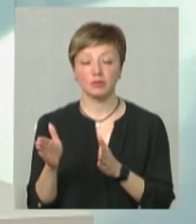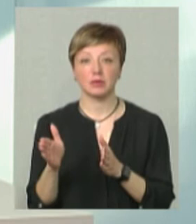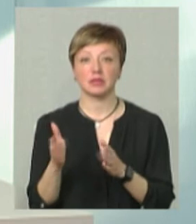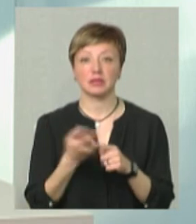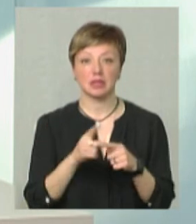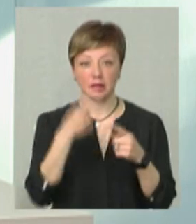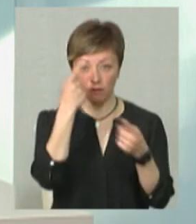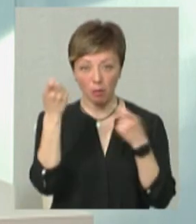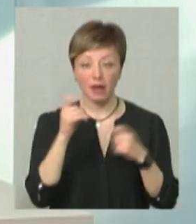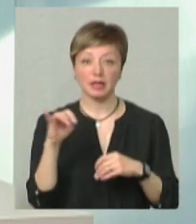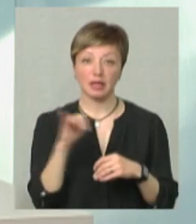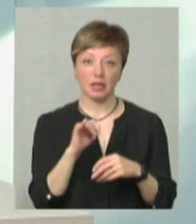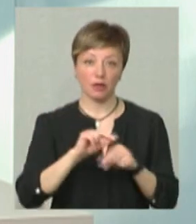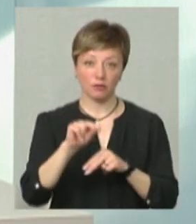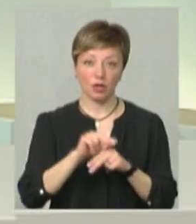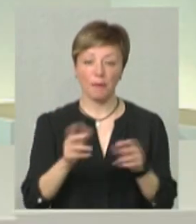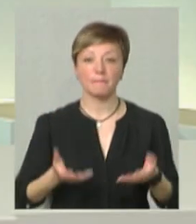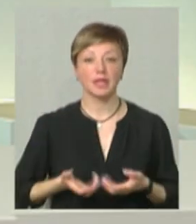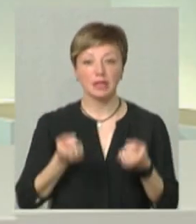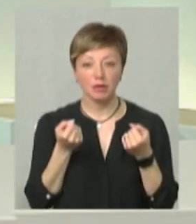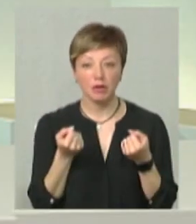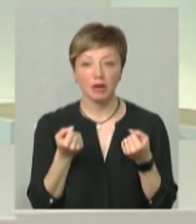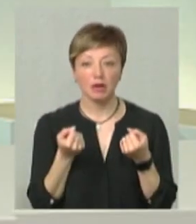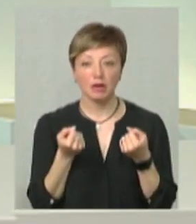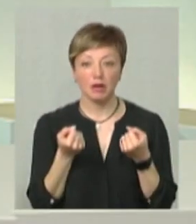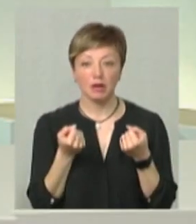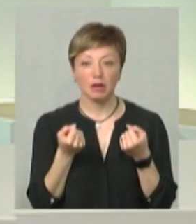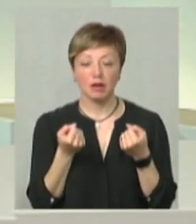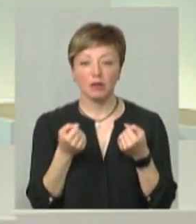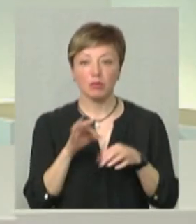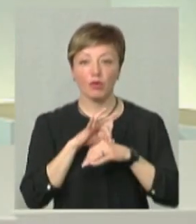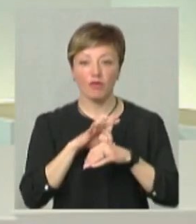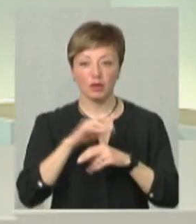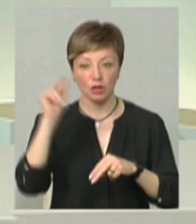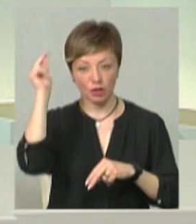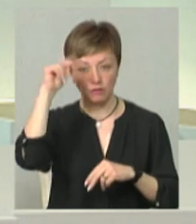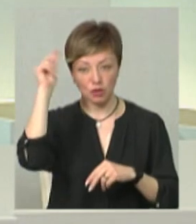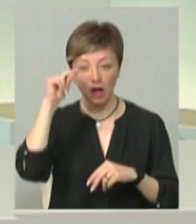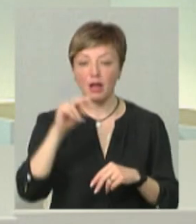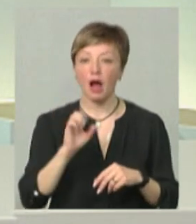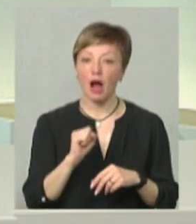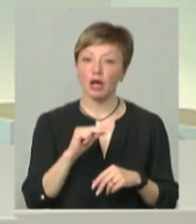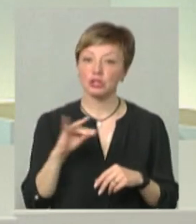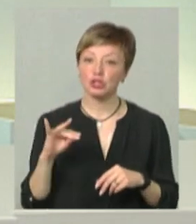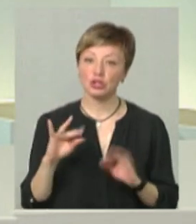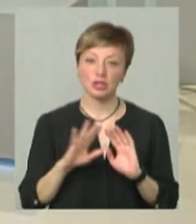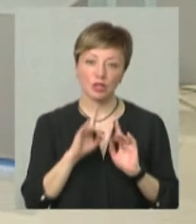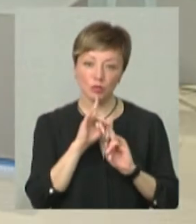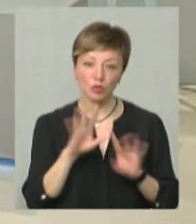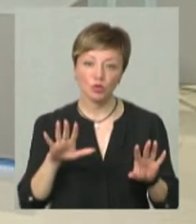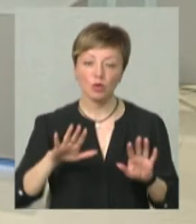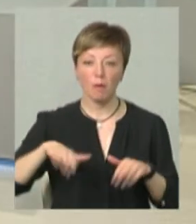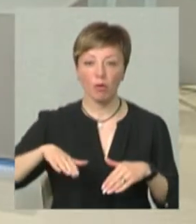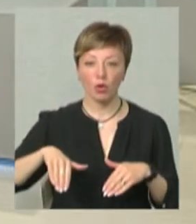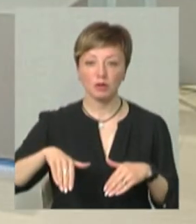систематизування цієї інформації і навчання, підтримка так у проведенню навчання. А чи не будуть потім